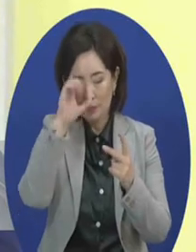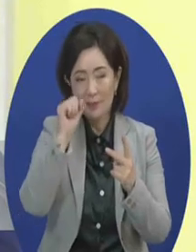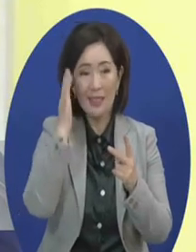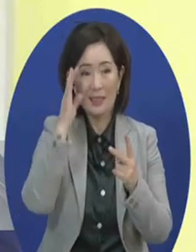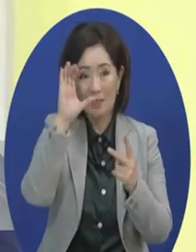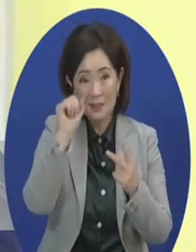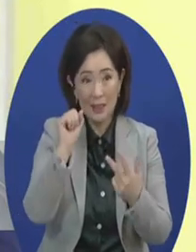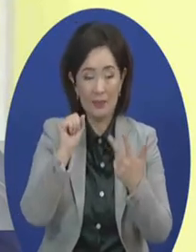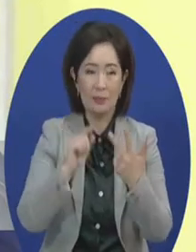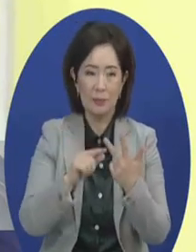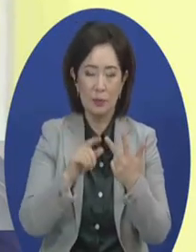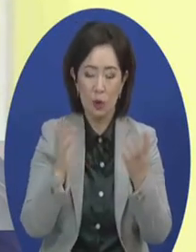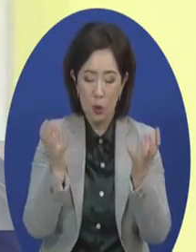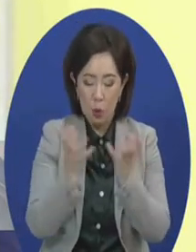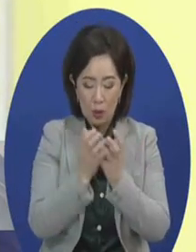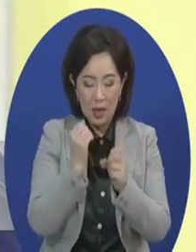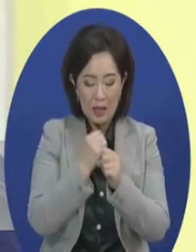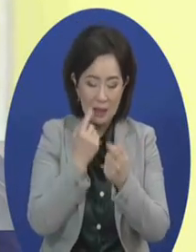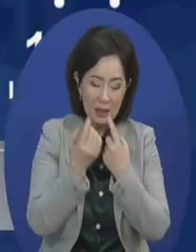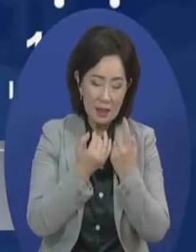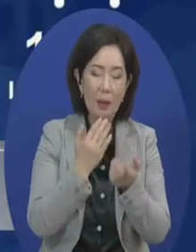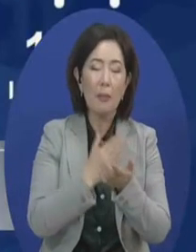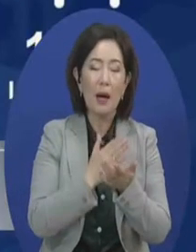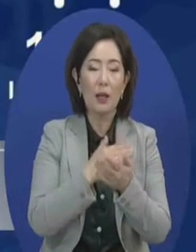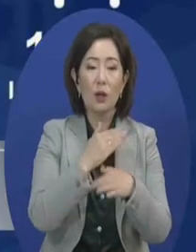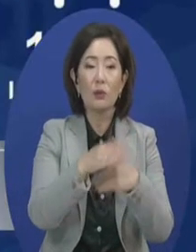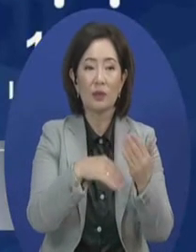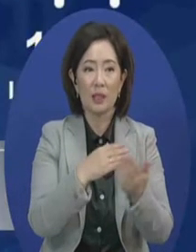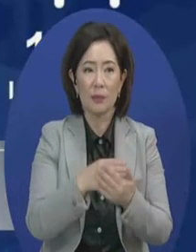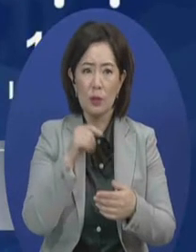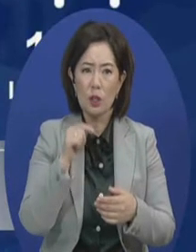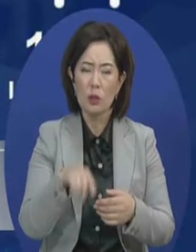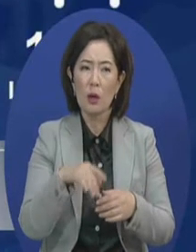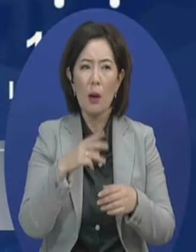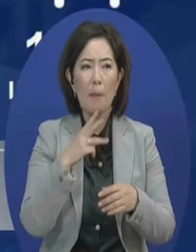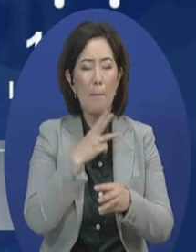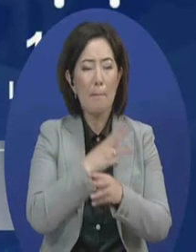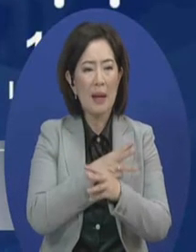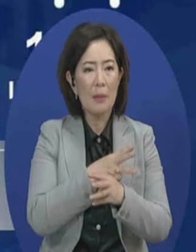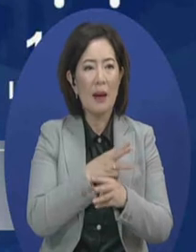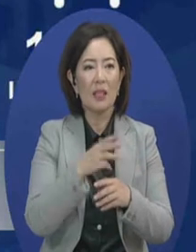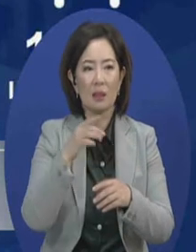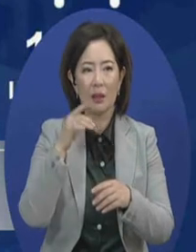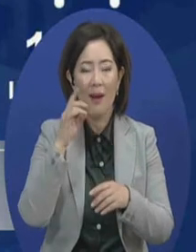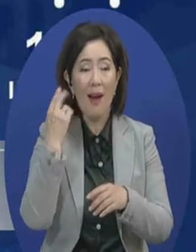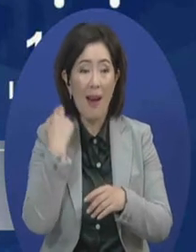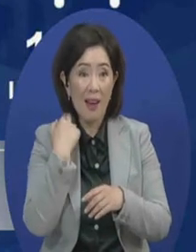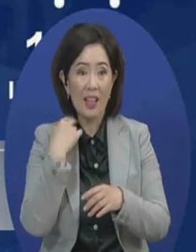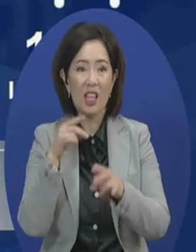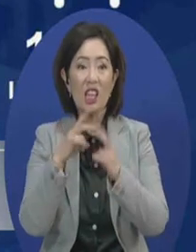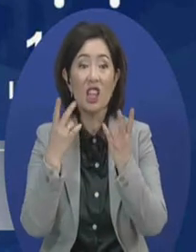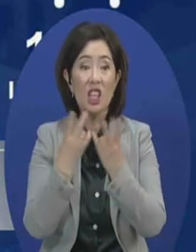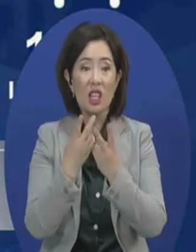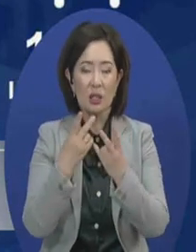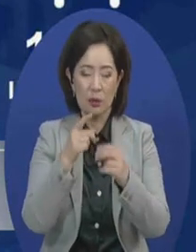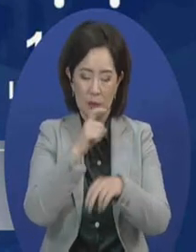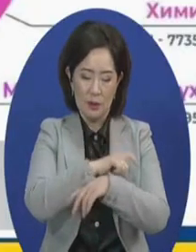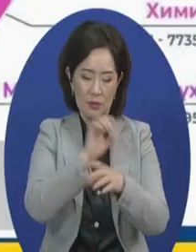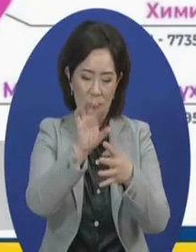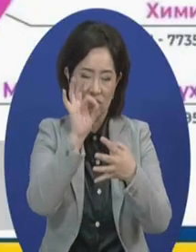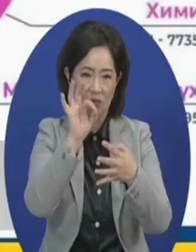сайд оролцсон ажлын хэсэг одоо ажиллаж байгаа. Энэ онд математик, англи хэл, нийгмийн тухай мэдлэг хичээлийг нийт